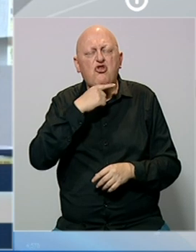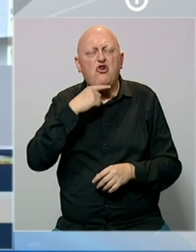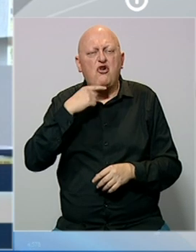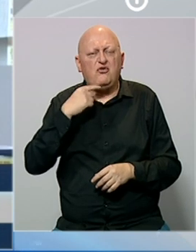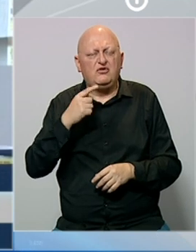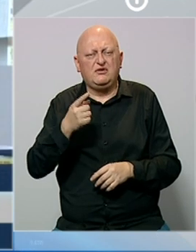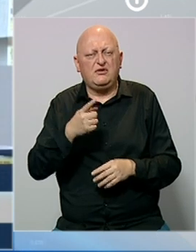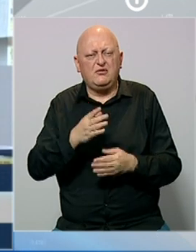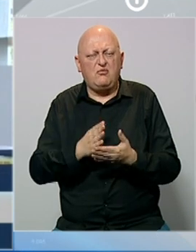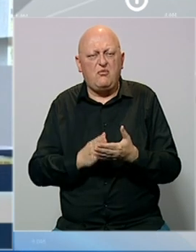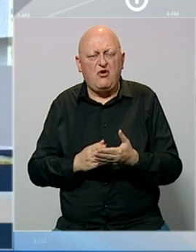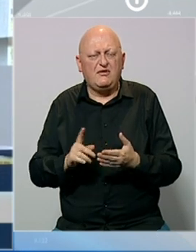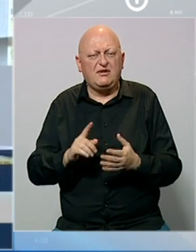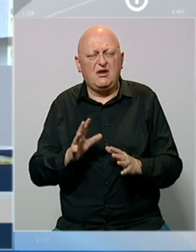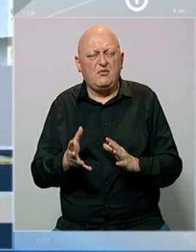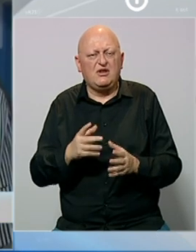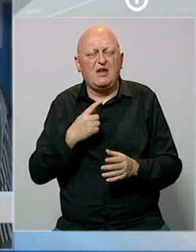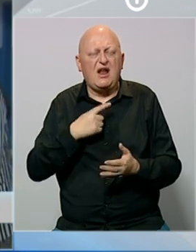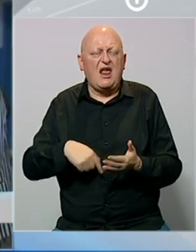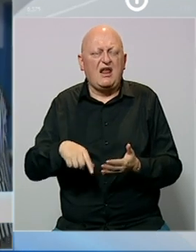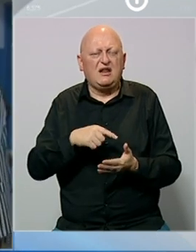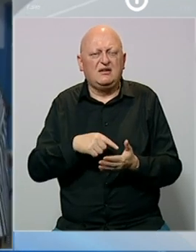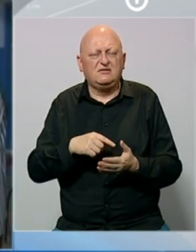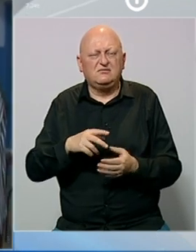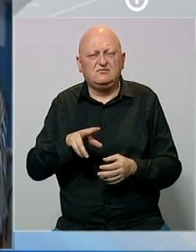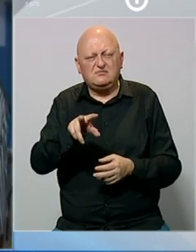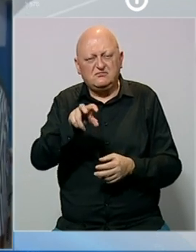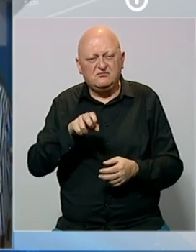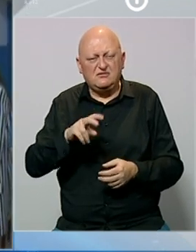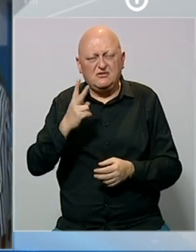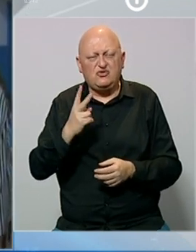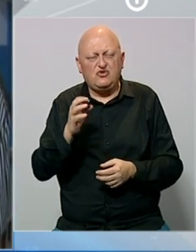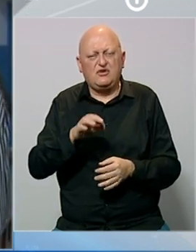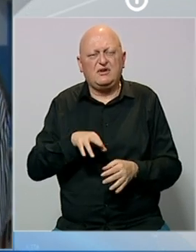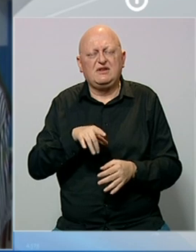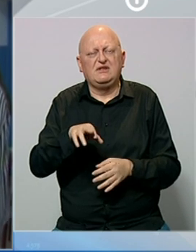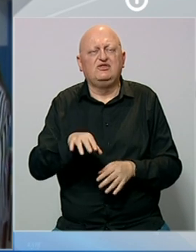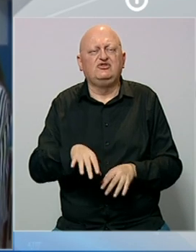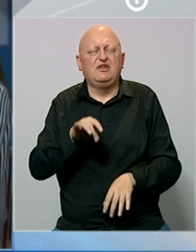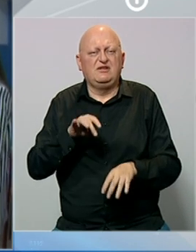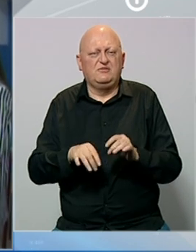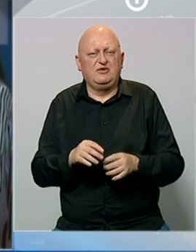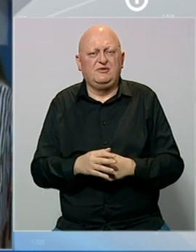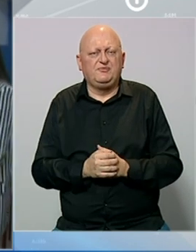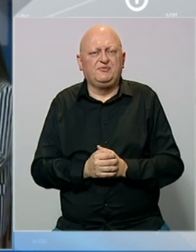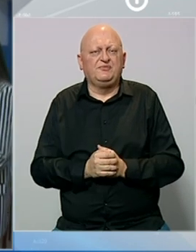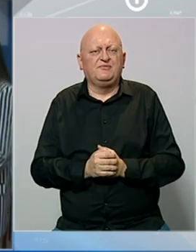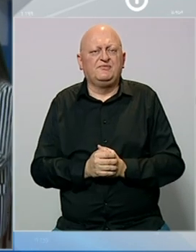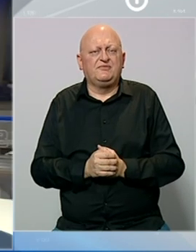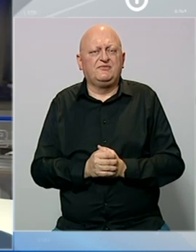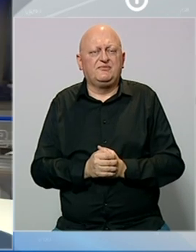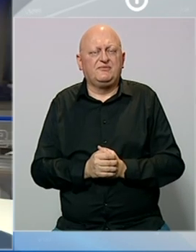da više od polovine neopredijeljenih glasača animira da 2. oktobra izađu na izbore.